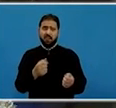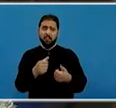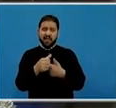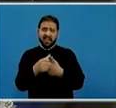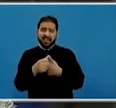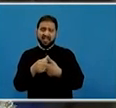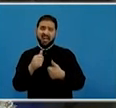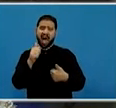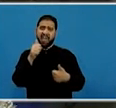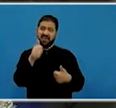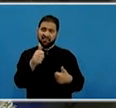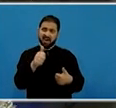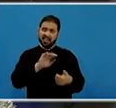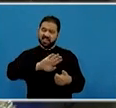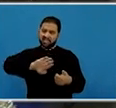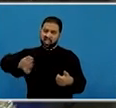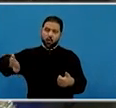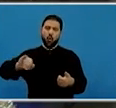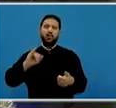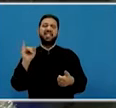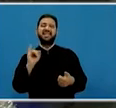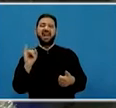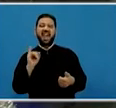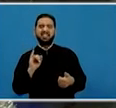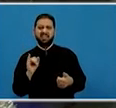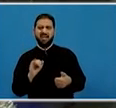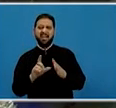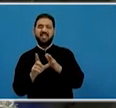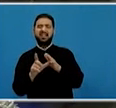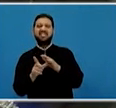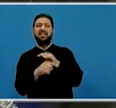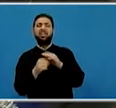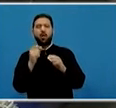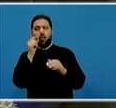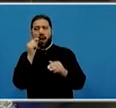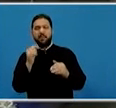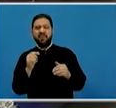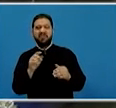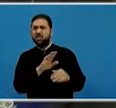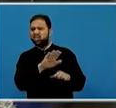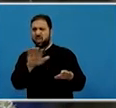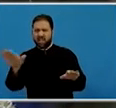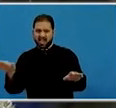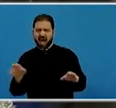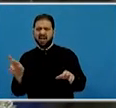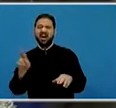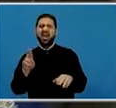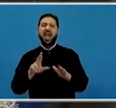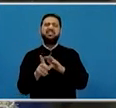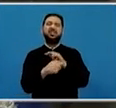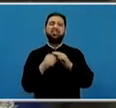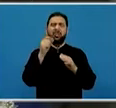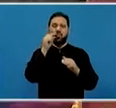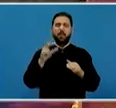de interese mărunte și meschine și că această legătură este foarte importantă. Dar, în general, relațiile dintre oameni sunt mult